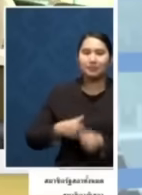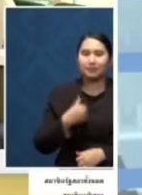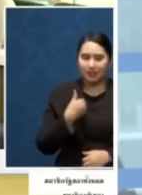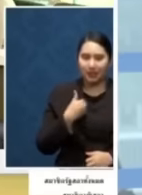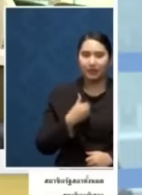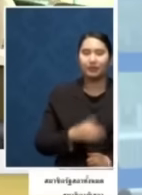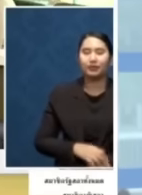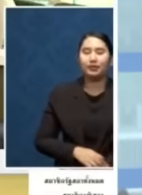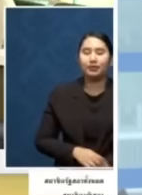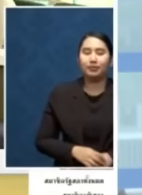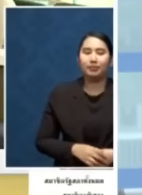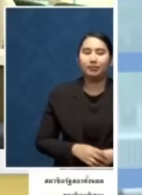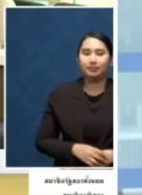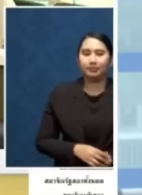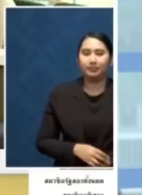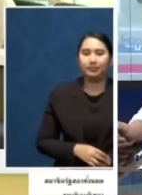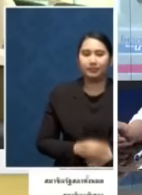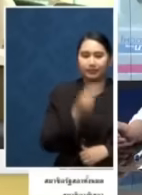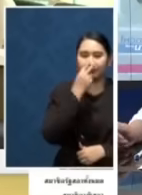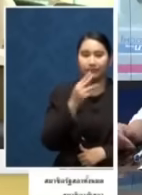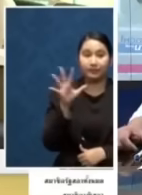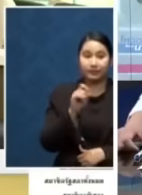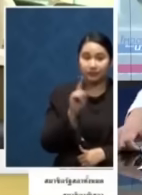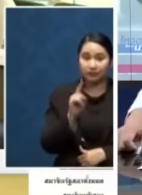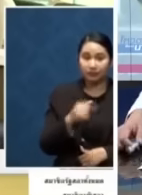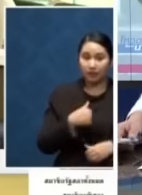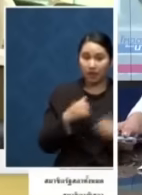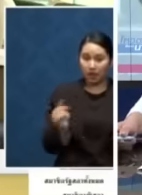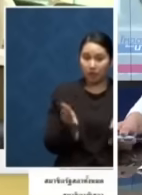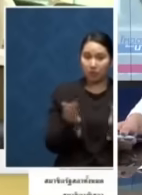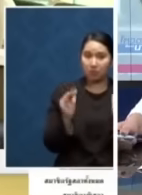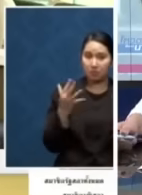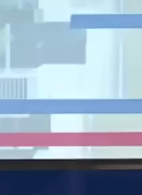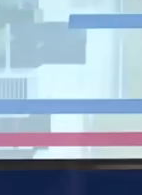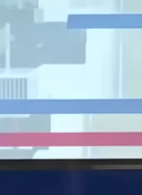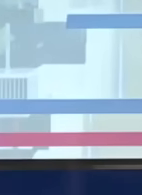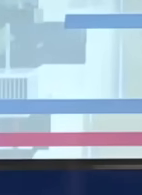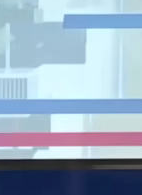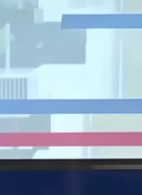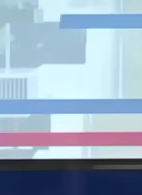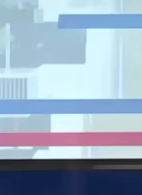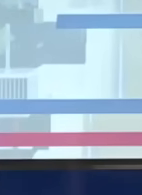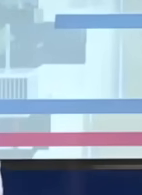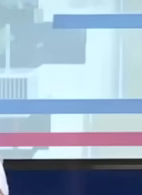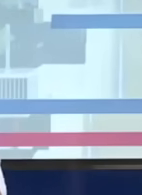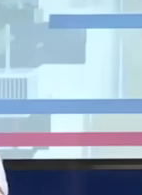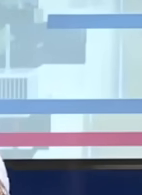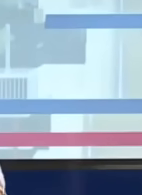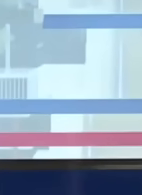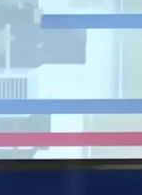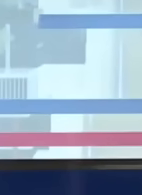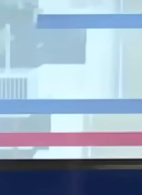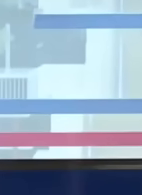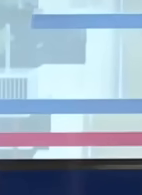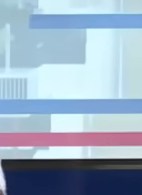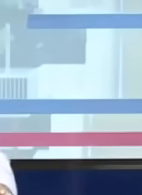ากนี้พอมีการเปิดให้โหวตผลออกมาจะเป็นยังไงบ้างครับ ค่ะเราผ่านมานะคะเกือบจะครึ่งทางแล้วนะคะหลังจากที่เปิดประชุมสภาวันนี้ตั้งแต่ 9:30 น